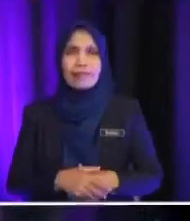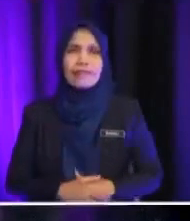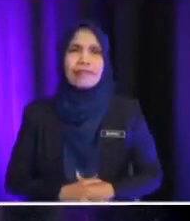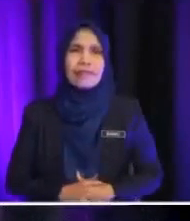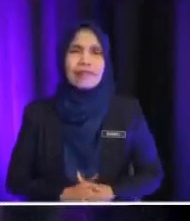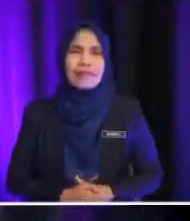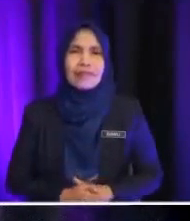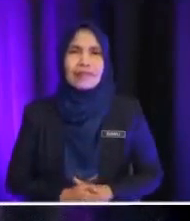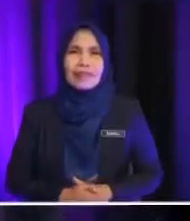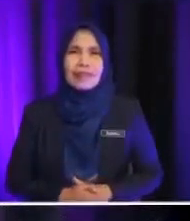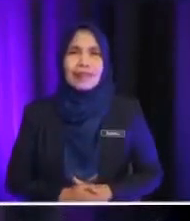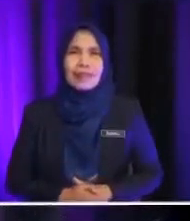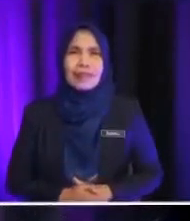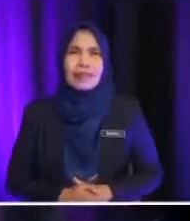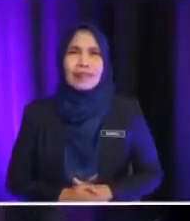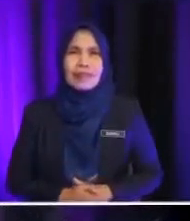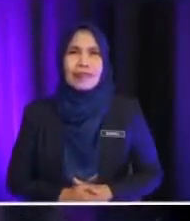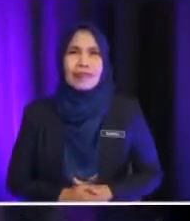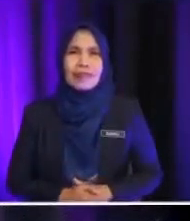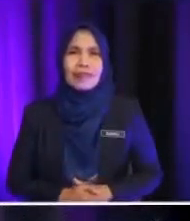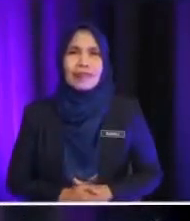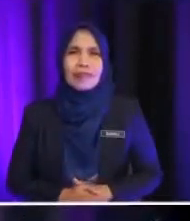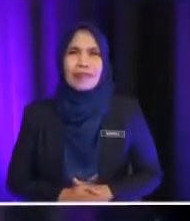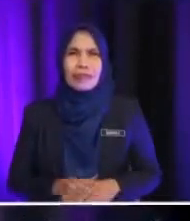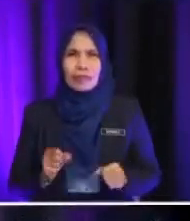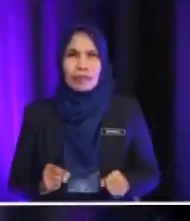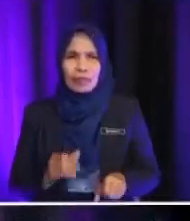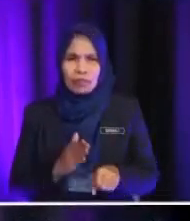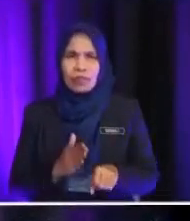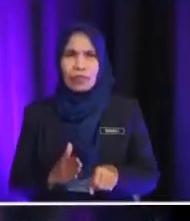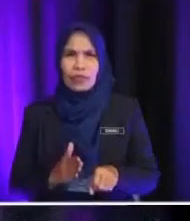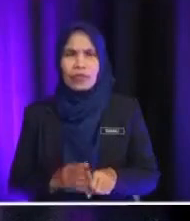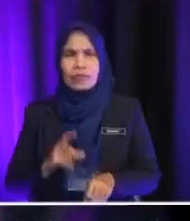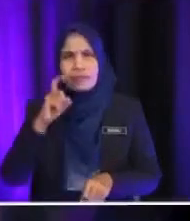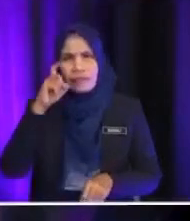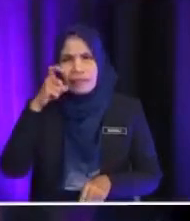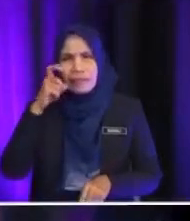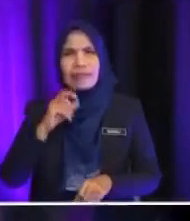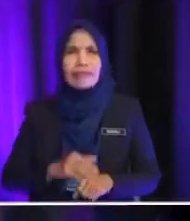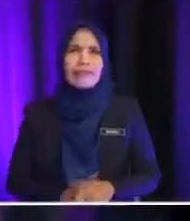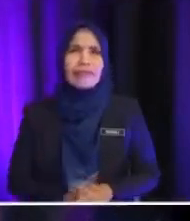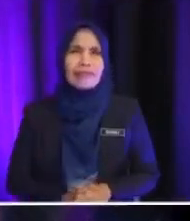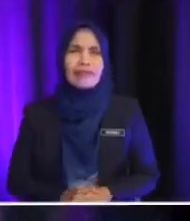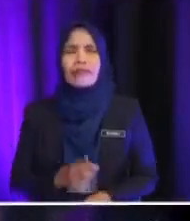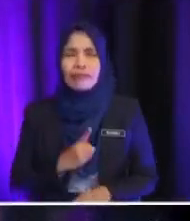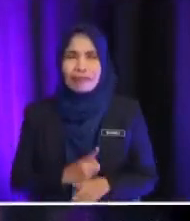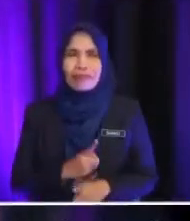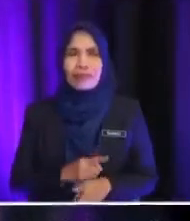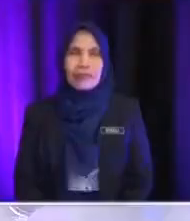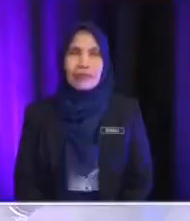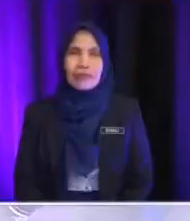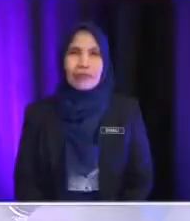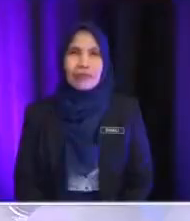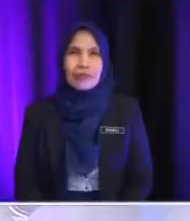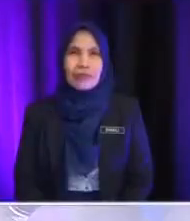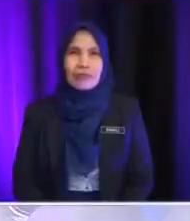belum. Jadi mungkin kita boleh potong dulu bawang ke cikgu? Ya betul. Okey, boleh cikgu. Okey.